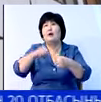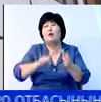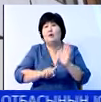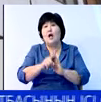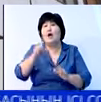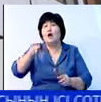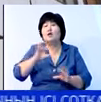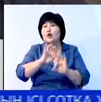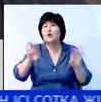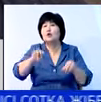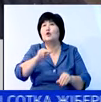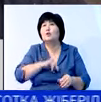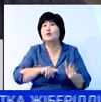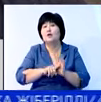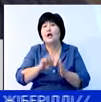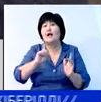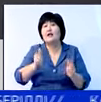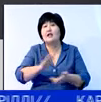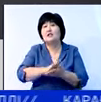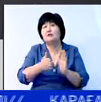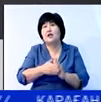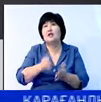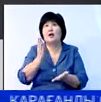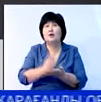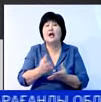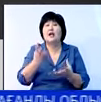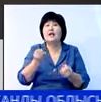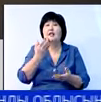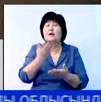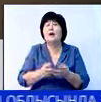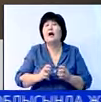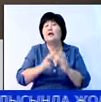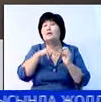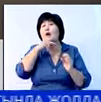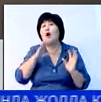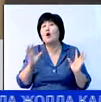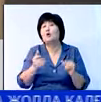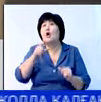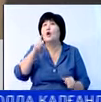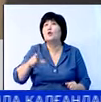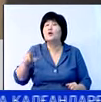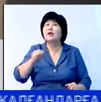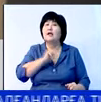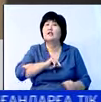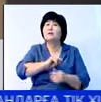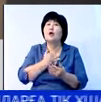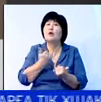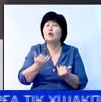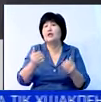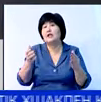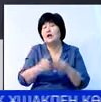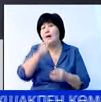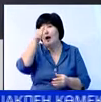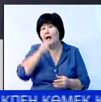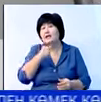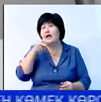қазір түсіндірме жұмыстарын жүргізіп жатыр. Келісім шартқа отыруға. Ендігі мәселе лифтіні күтіп ұстау үшін тұрғындар қызмет көрсететін компанияға ай